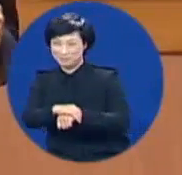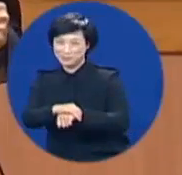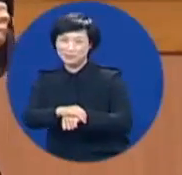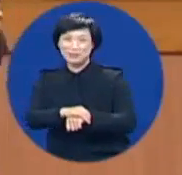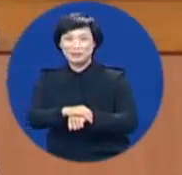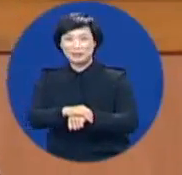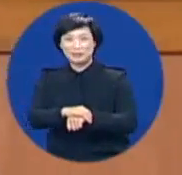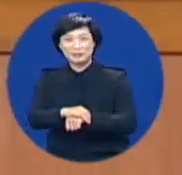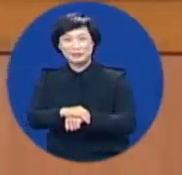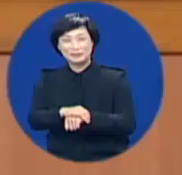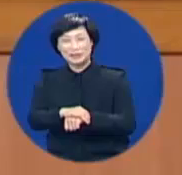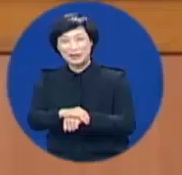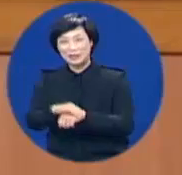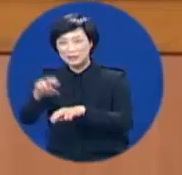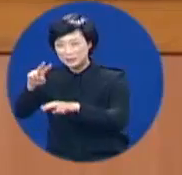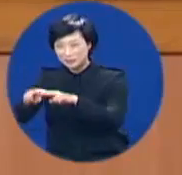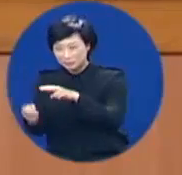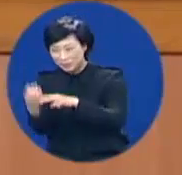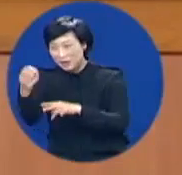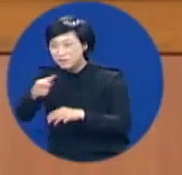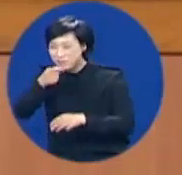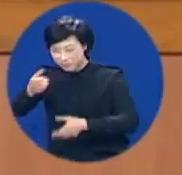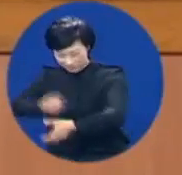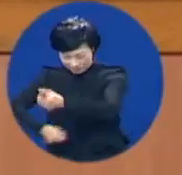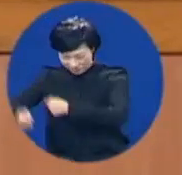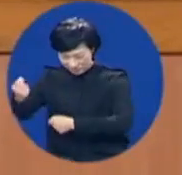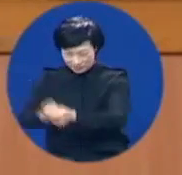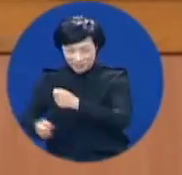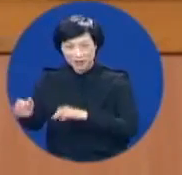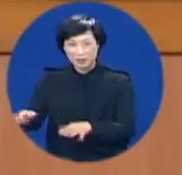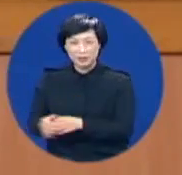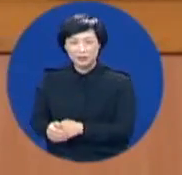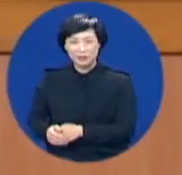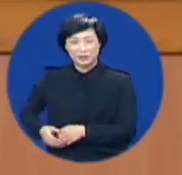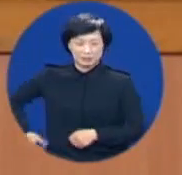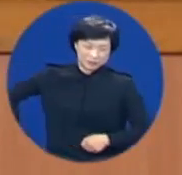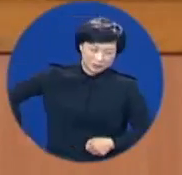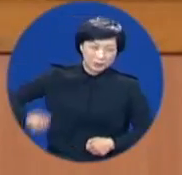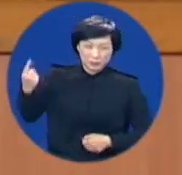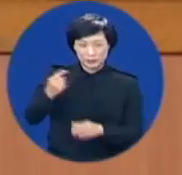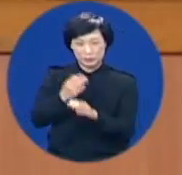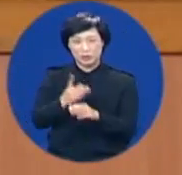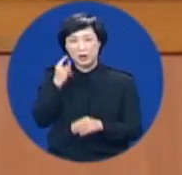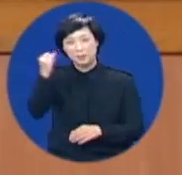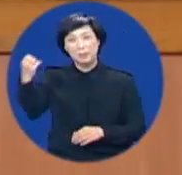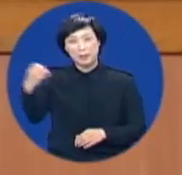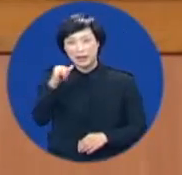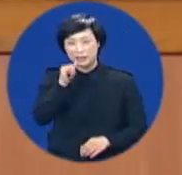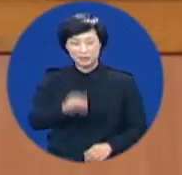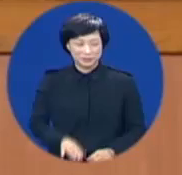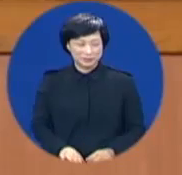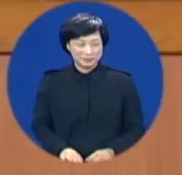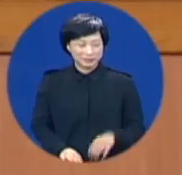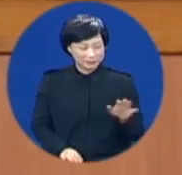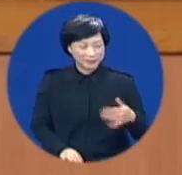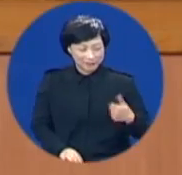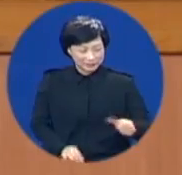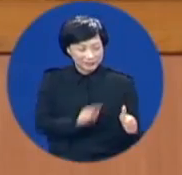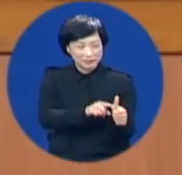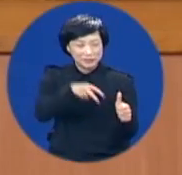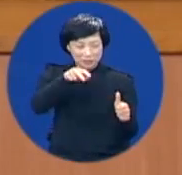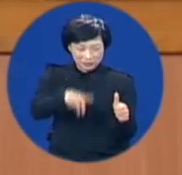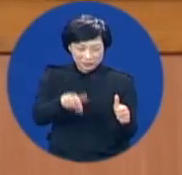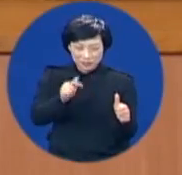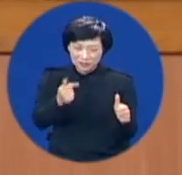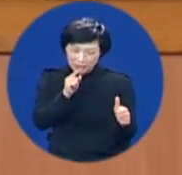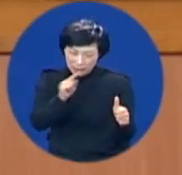옹달댐에서 물을 길어갖고 오시다가 그러세요. 석전아, 예. 너